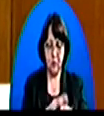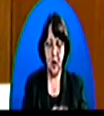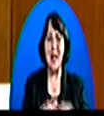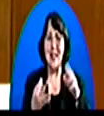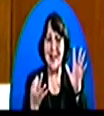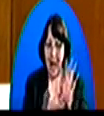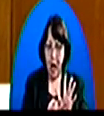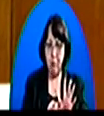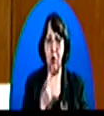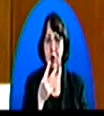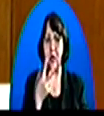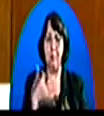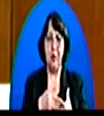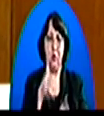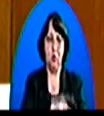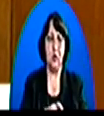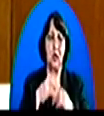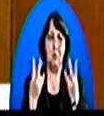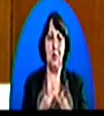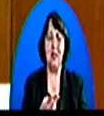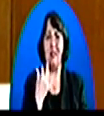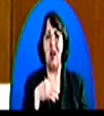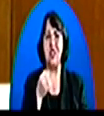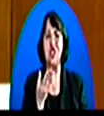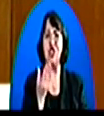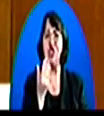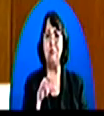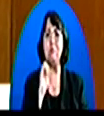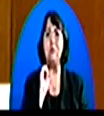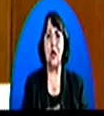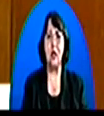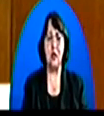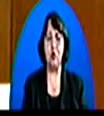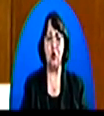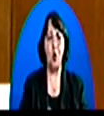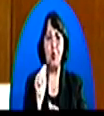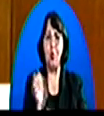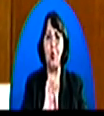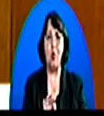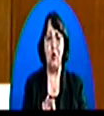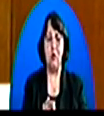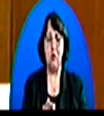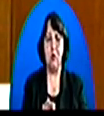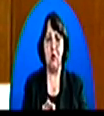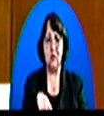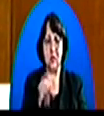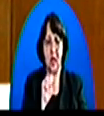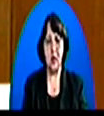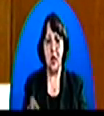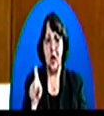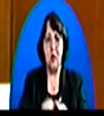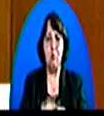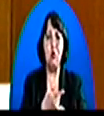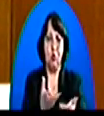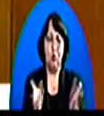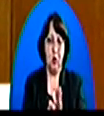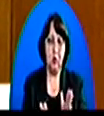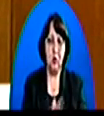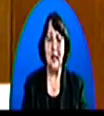800,700,825,000 хүн нийгмийн даатгалын шимтгэлээс одоо чөлөөлөгдөхөр болж байгаа гэсэн мэдээ бол энэ бол үндсэндээ нөгөө засгийн газрын анх хууль